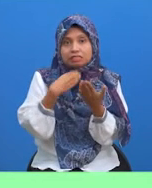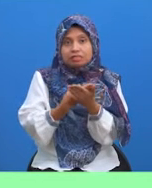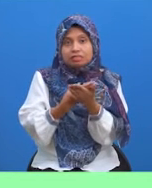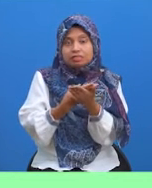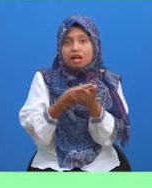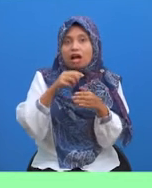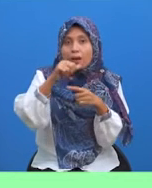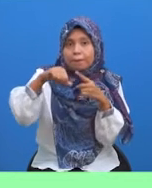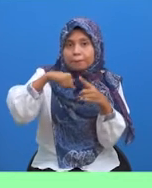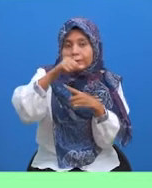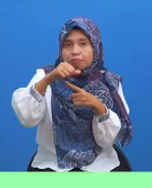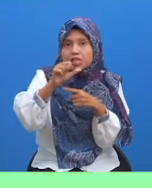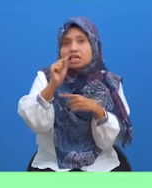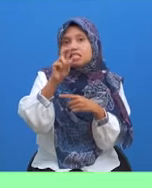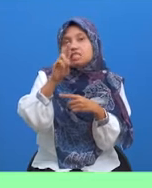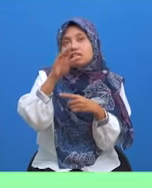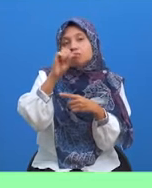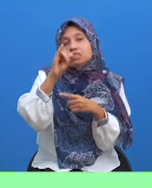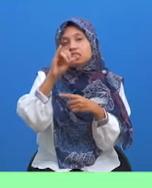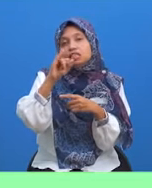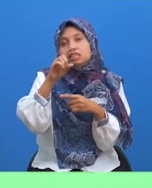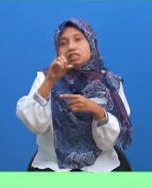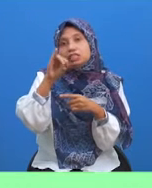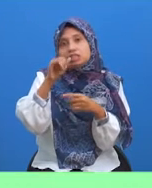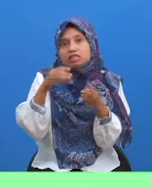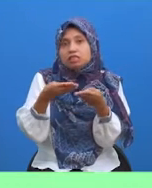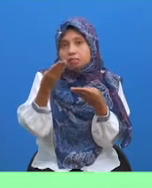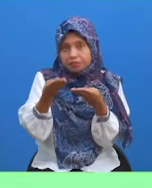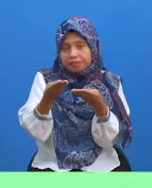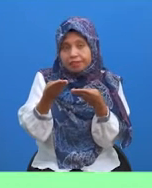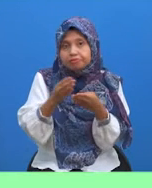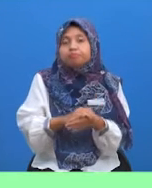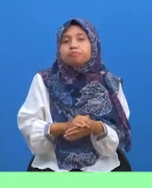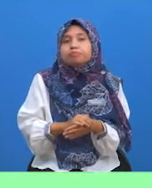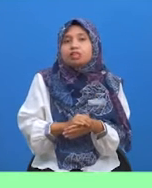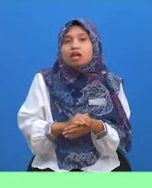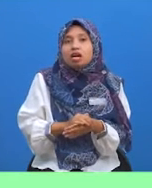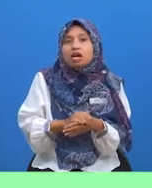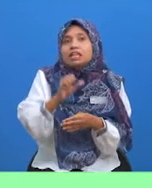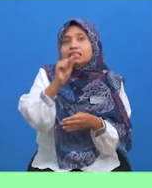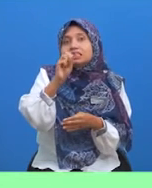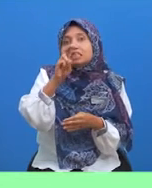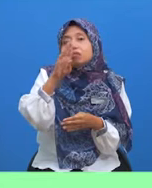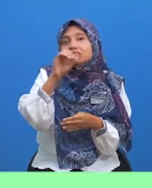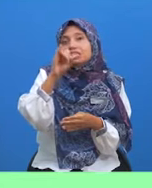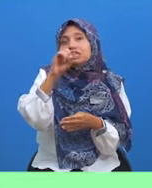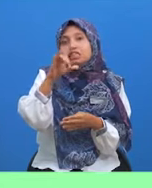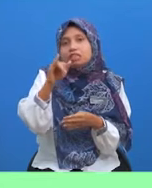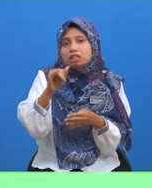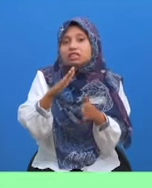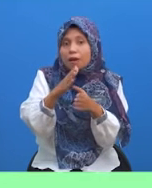ke atas keanjalan harga permintaan ta Anjay saksi di yang dinikmati oleh pengguna